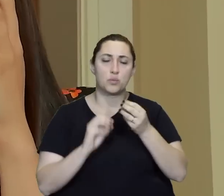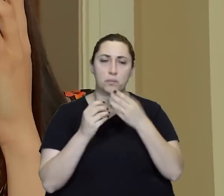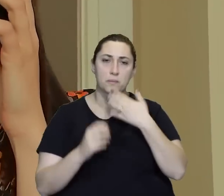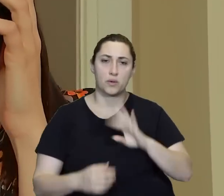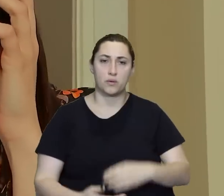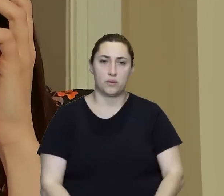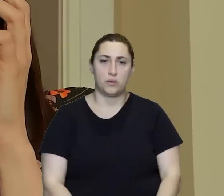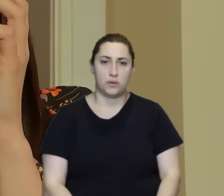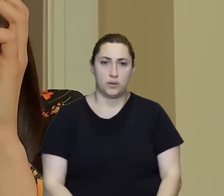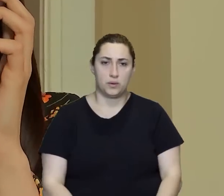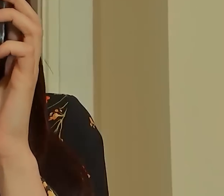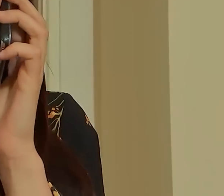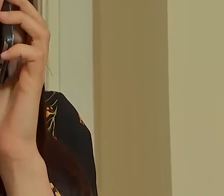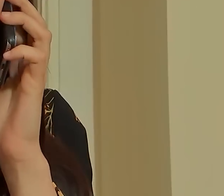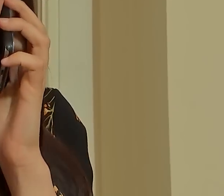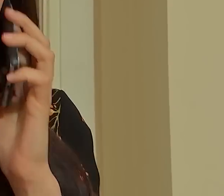yok.